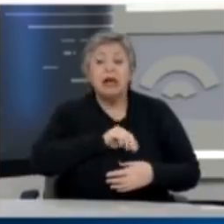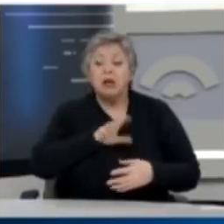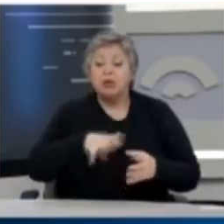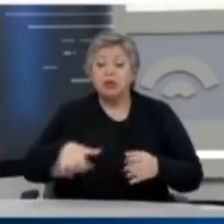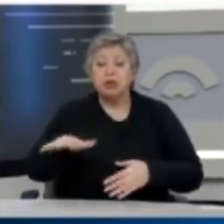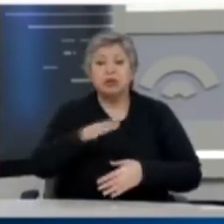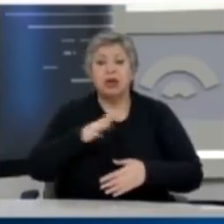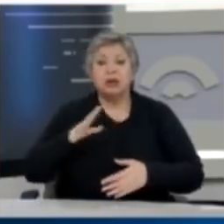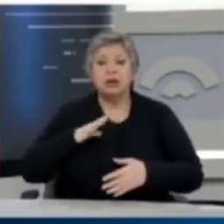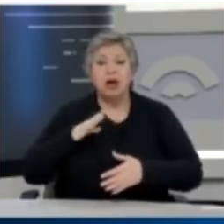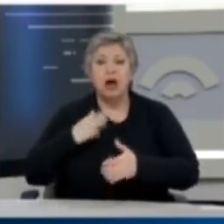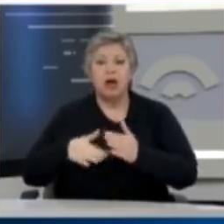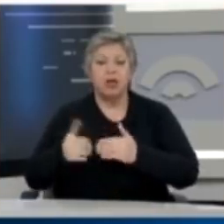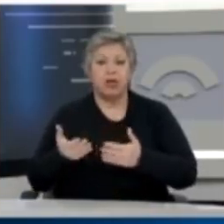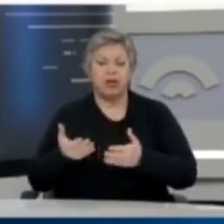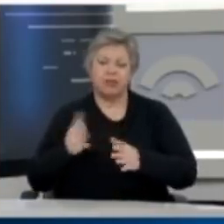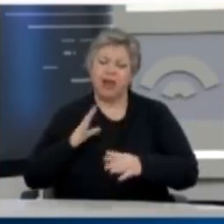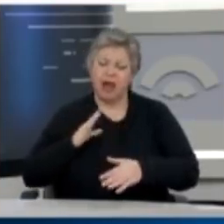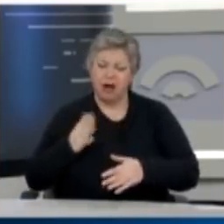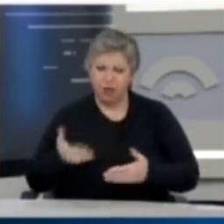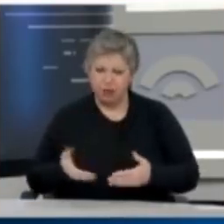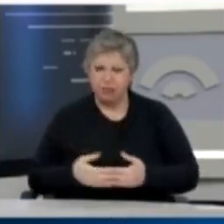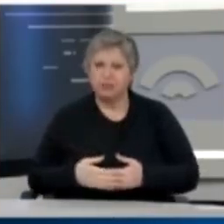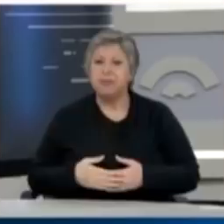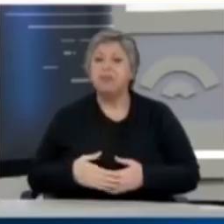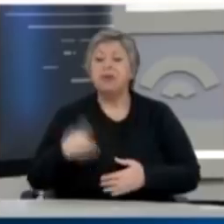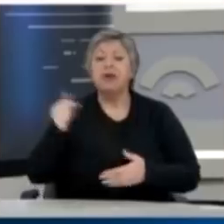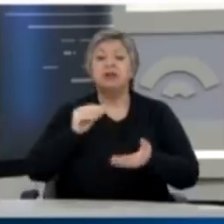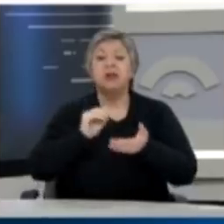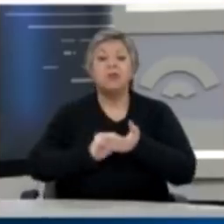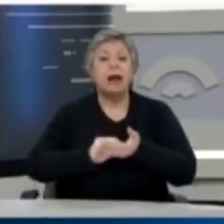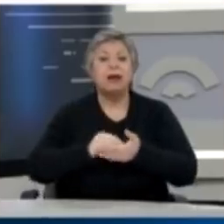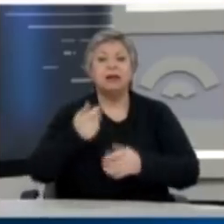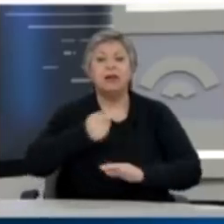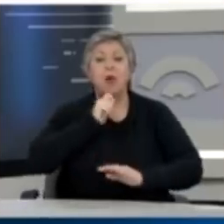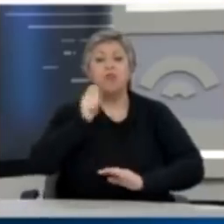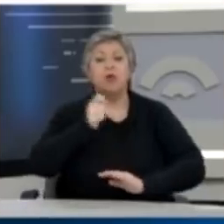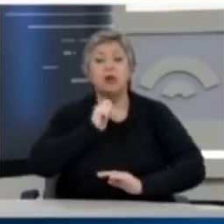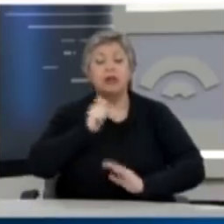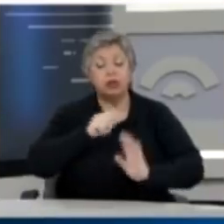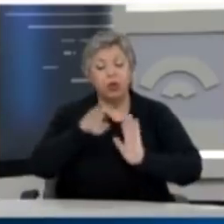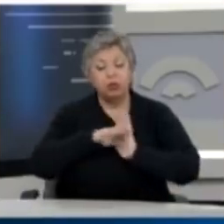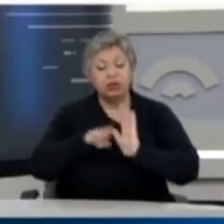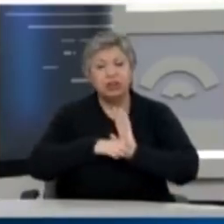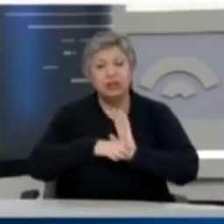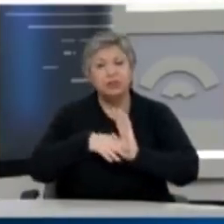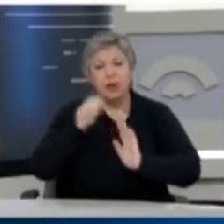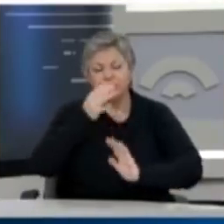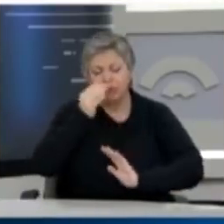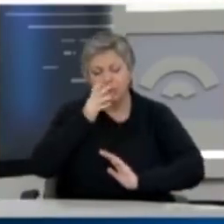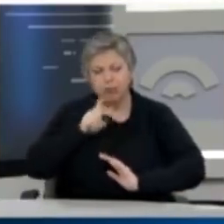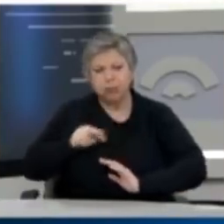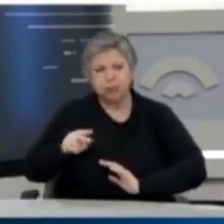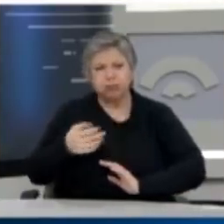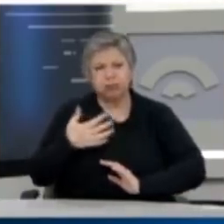αναθεώρησης είναι η αναπαλαίωση αυτού του σάπιου διεφθαρμένου πολιτικού συστήματος, απέναντι στο οποίο υπάρχει